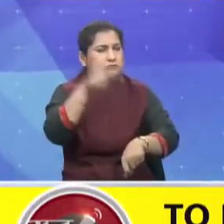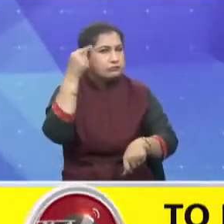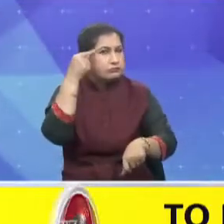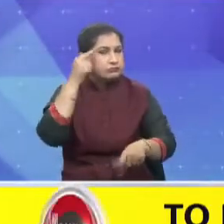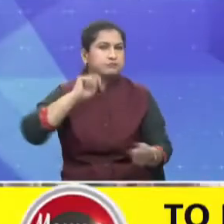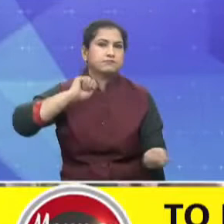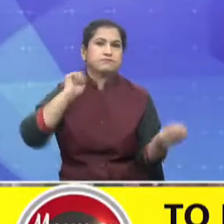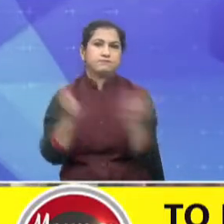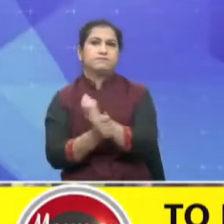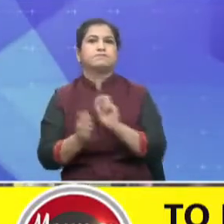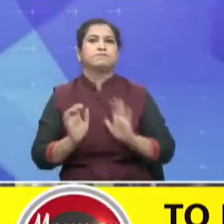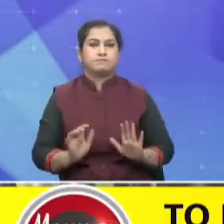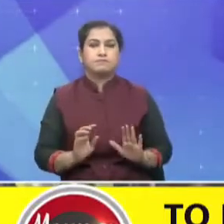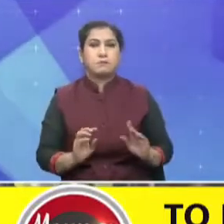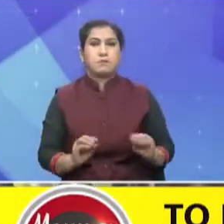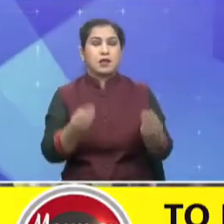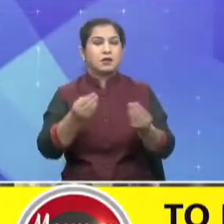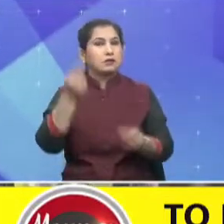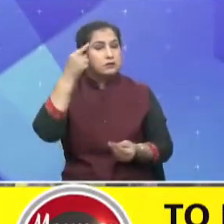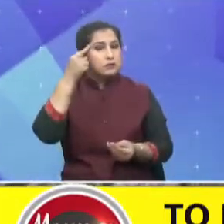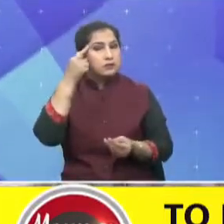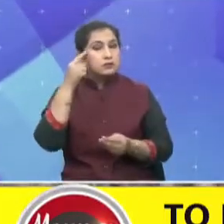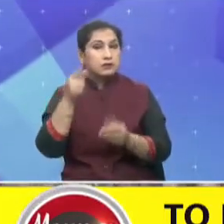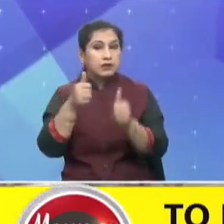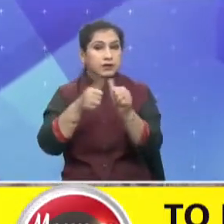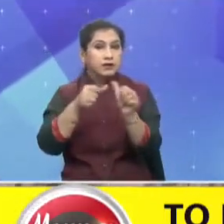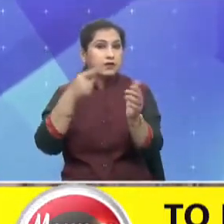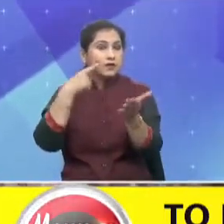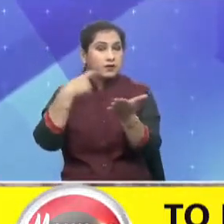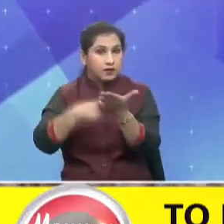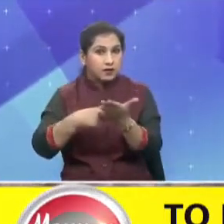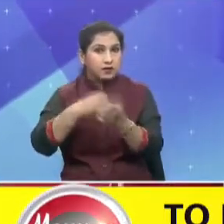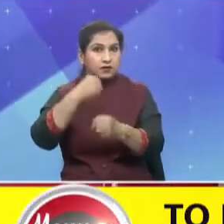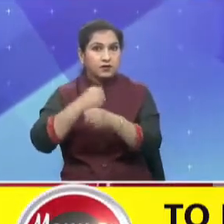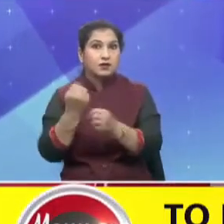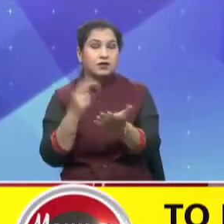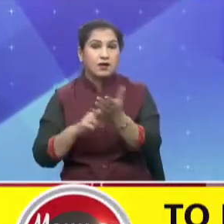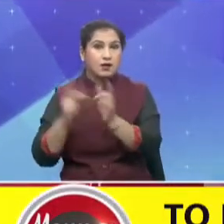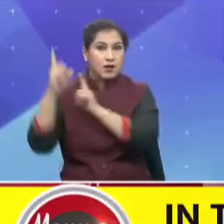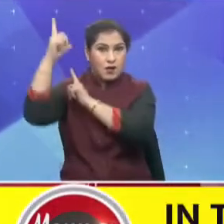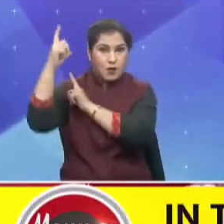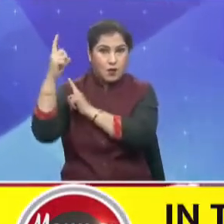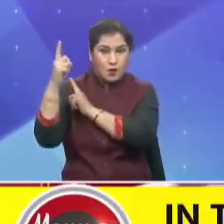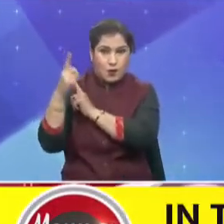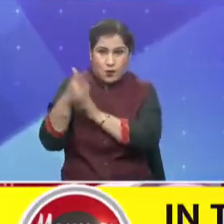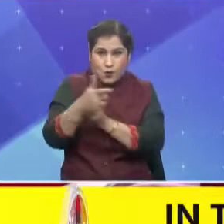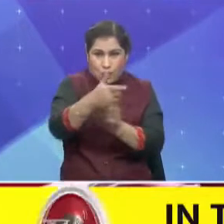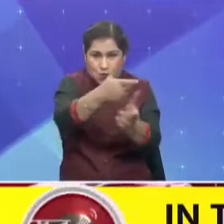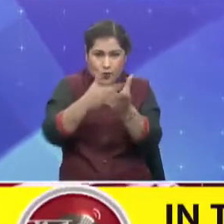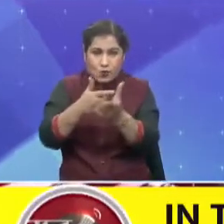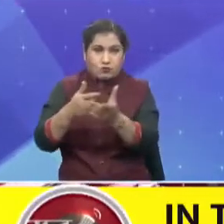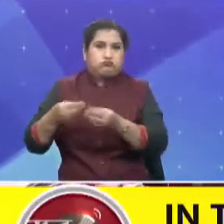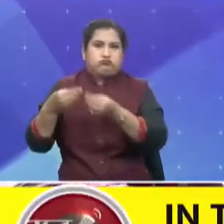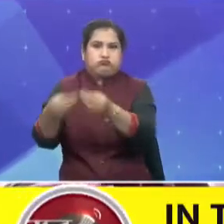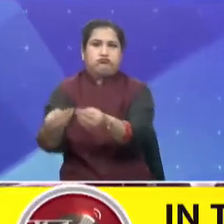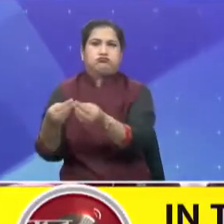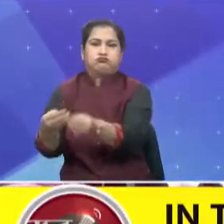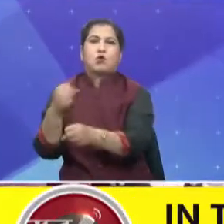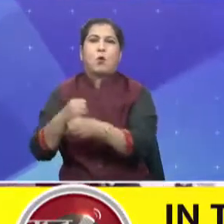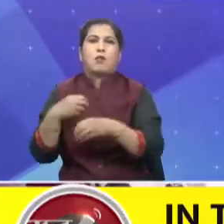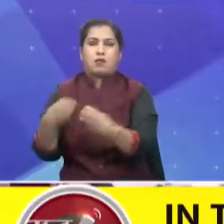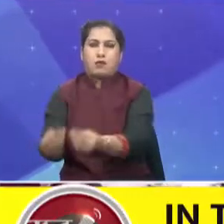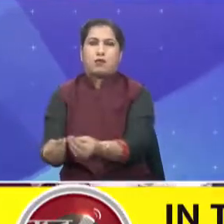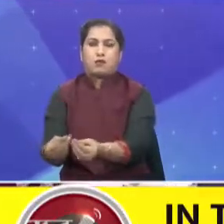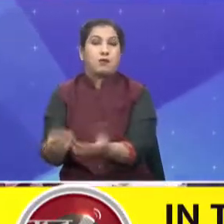लिए ही अब ये एयरगन सरेंडर अभियान चल रहा है। पिछले कुछ महीनों में पहाड़